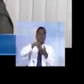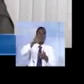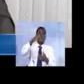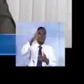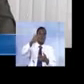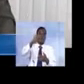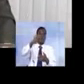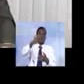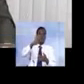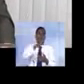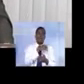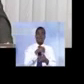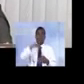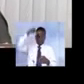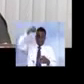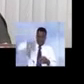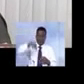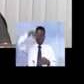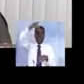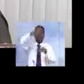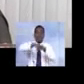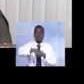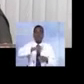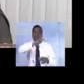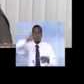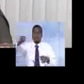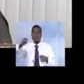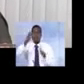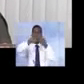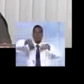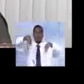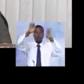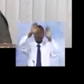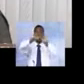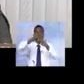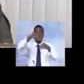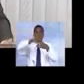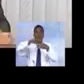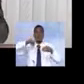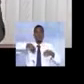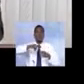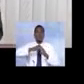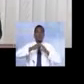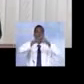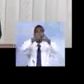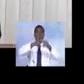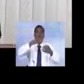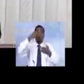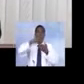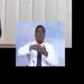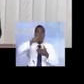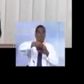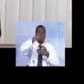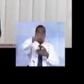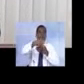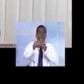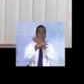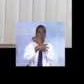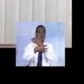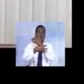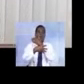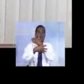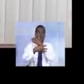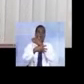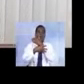Il y a lieu également d'insister sur le niveau important de ce que nous appelons les dépenses pro-pauvres, les